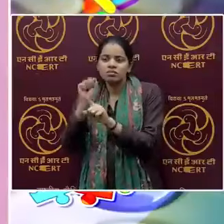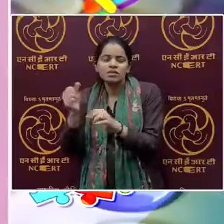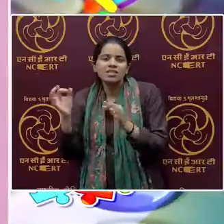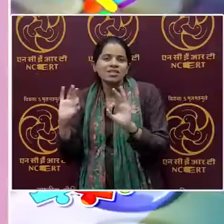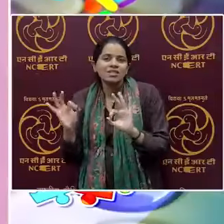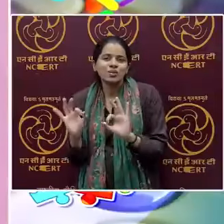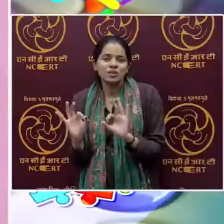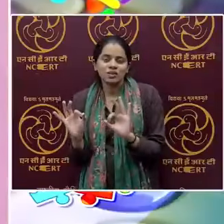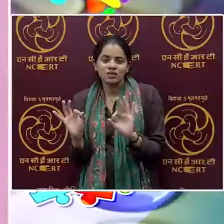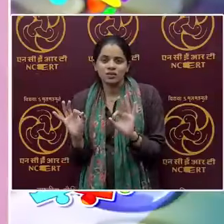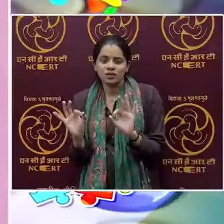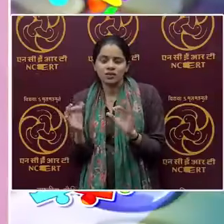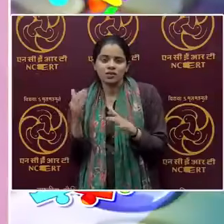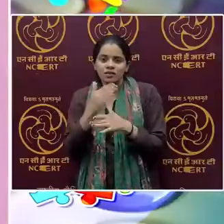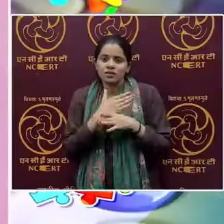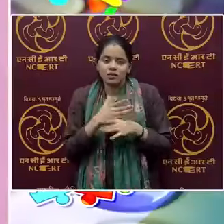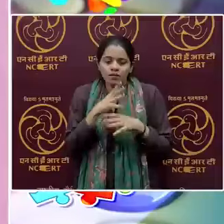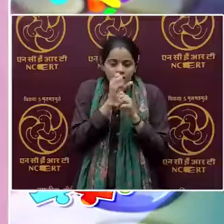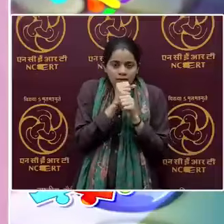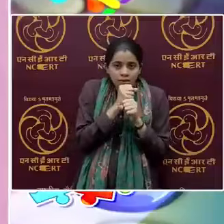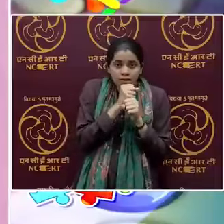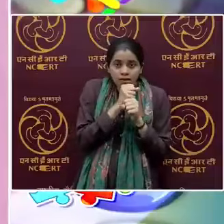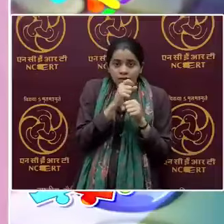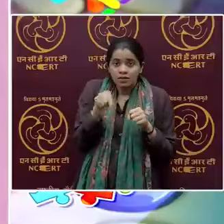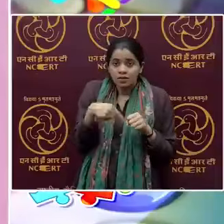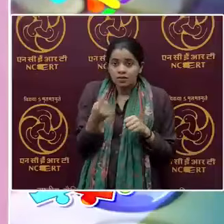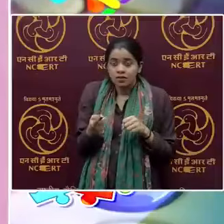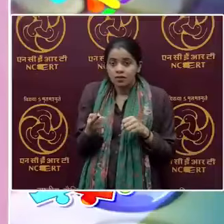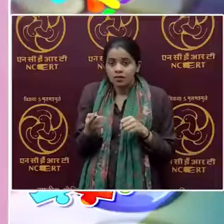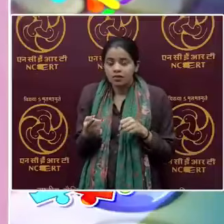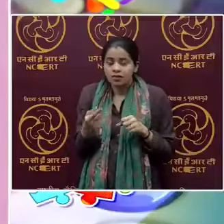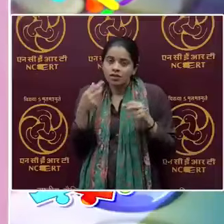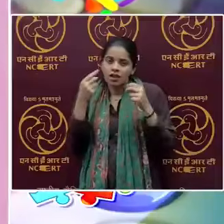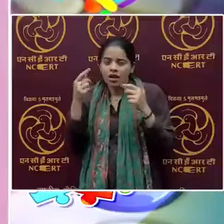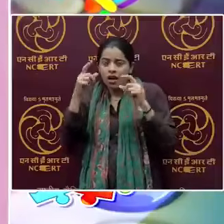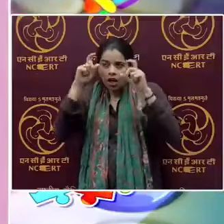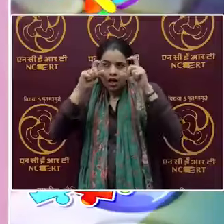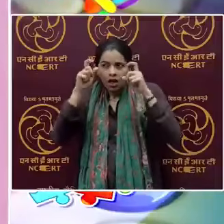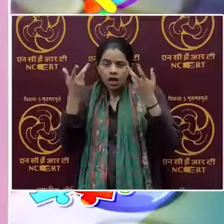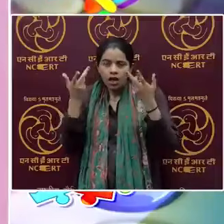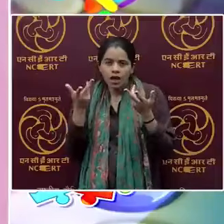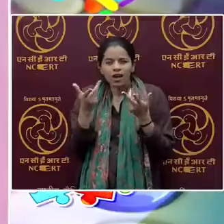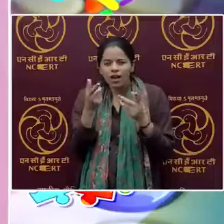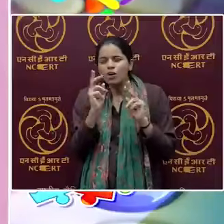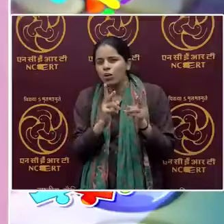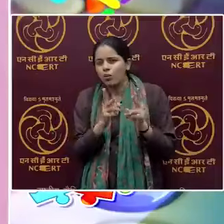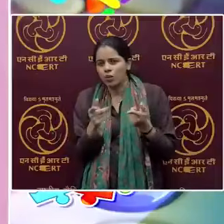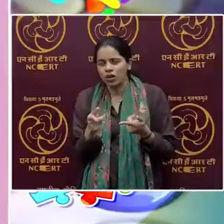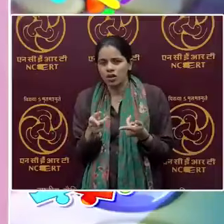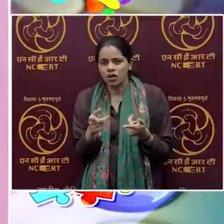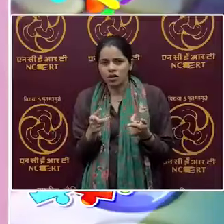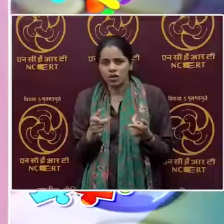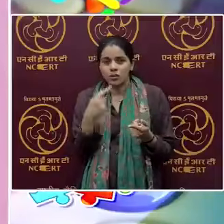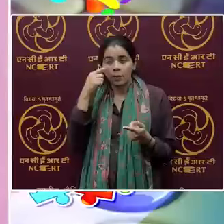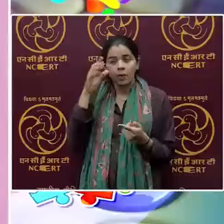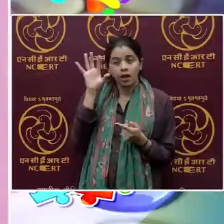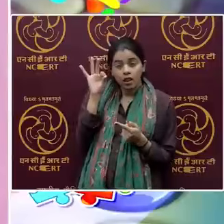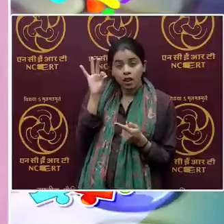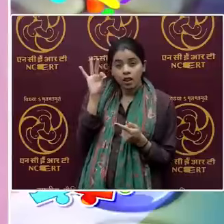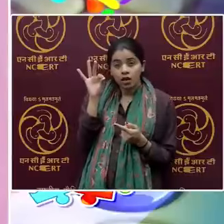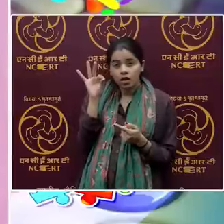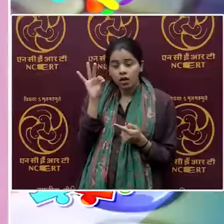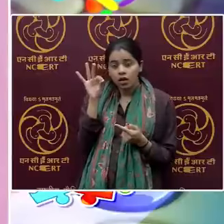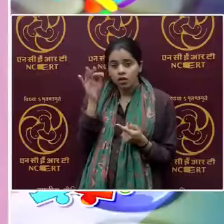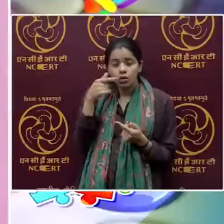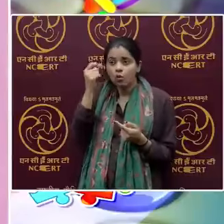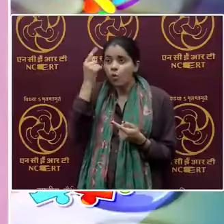Yeah. Definitely sharing a secret. But that boy will think, अच्छा, आँखें ऐसा कर रहा है. अच्छा, wink कर रहा है, they